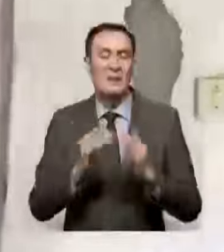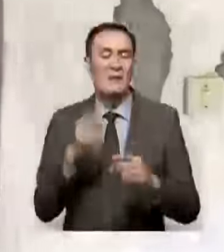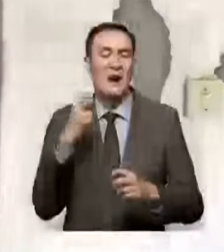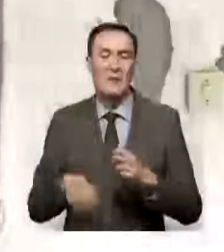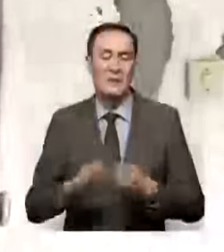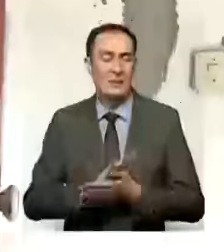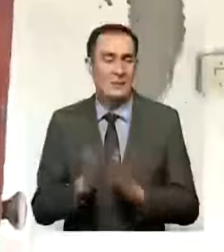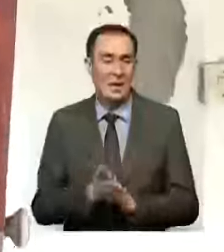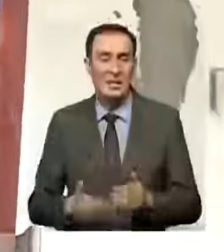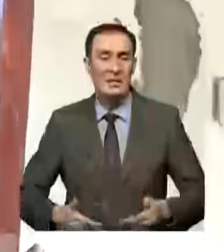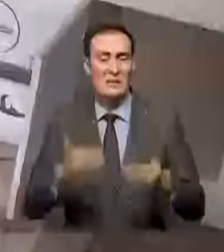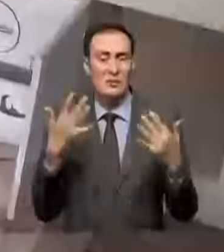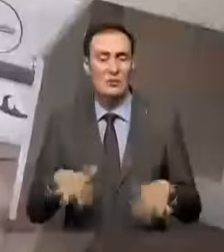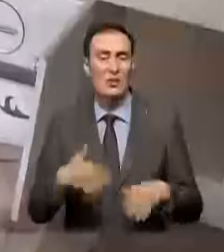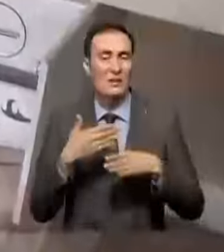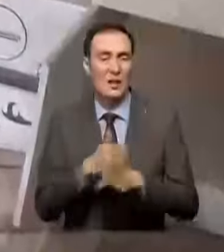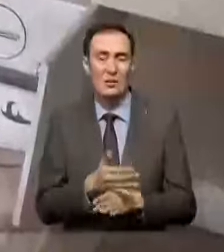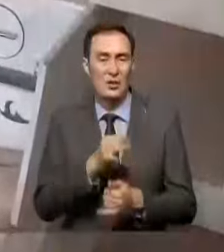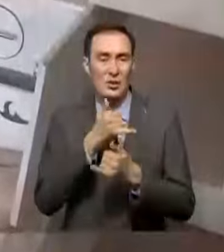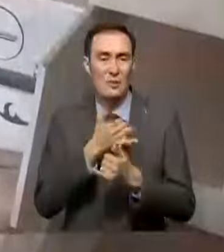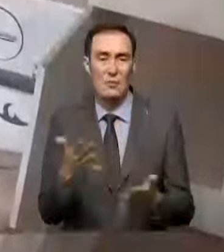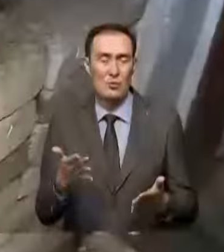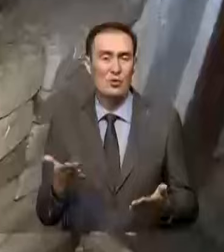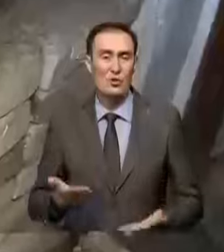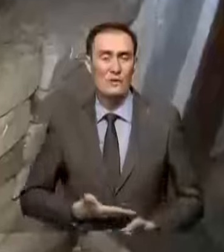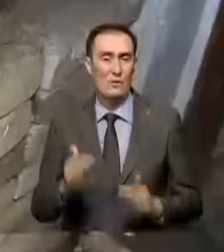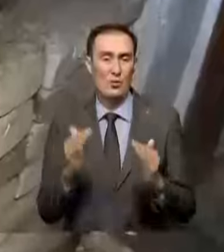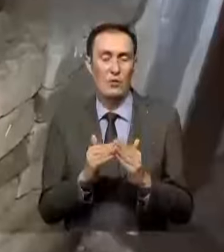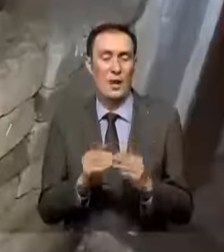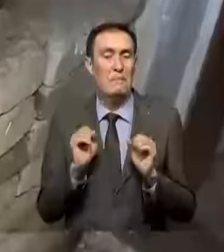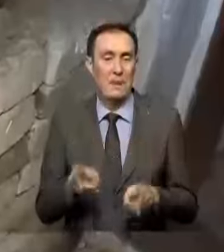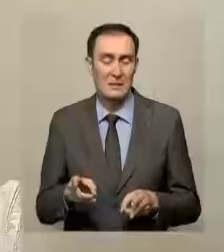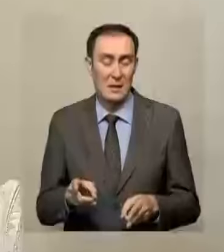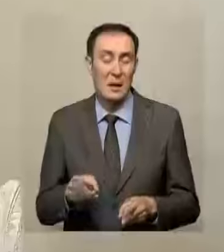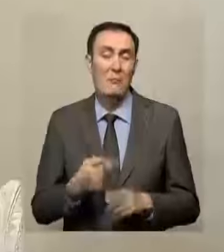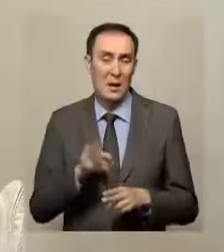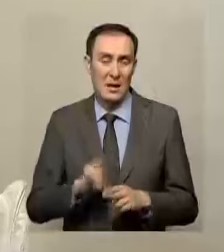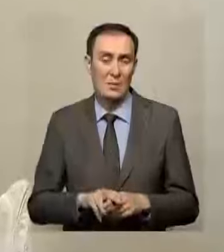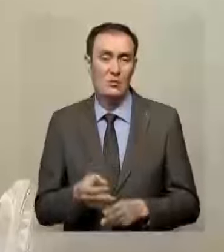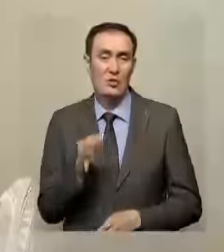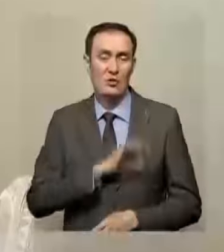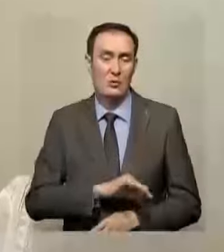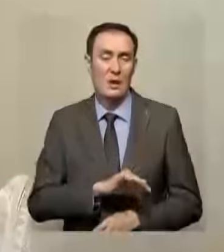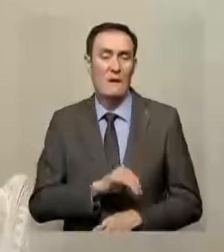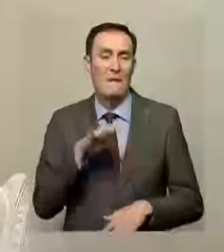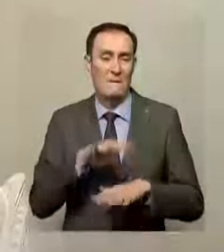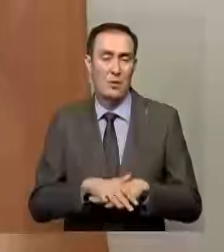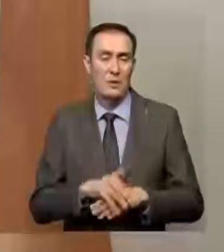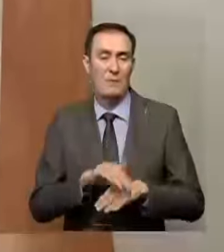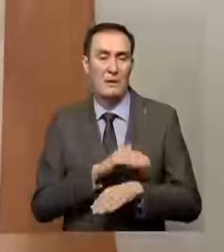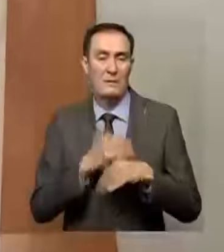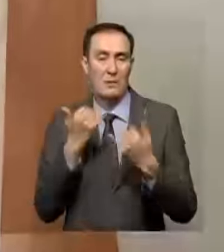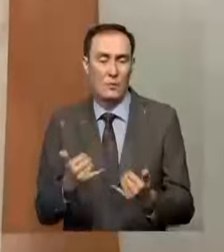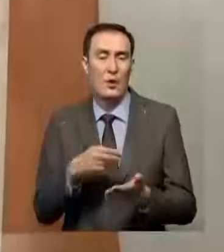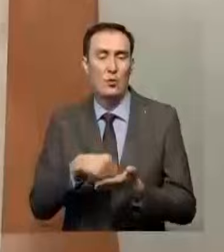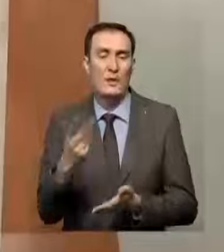аварийном состоянии, стены покрылись трещинами и оставаться в доме было небезопасно. Поэтому за счет благотворительного фонда для семьи